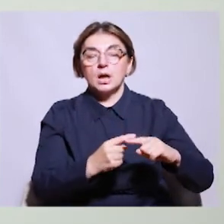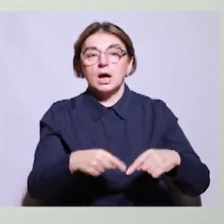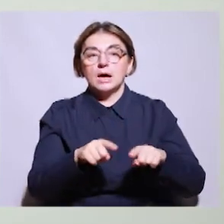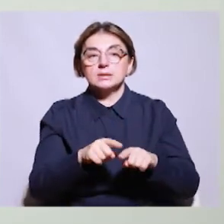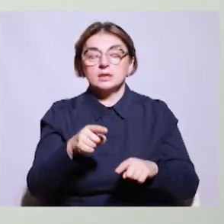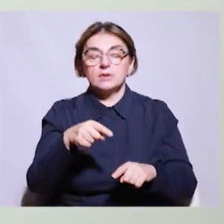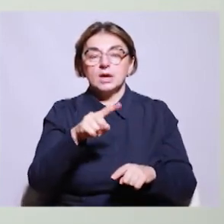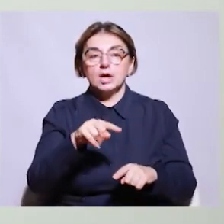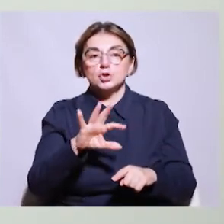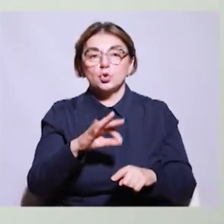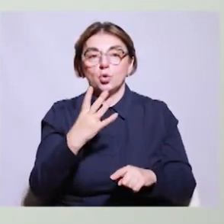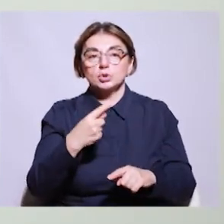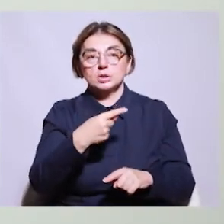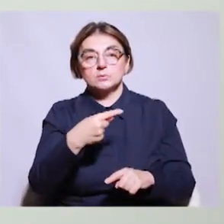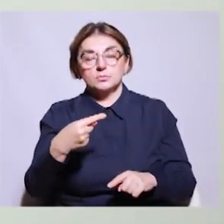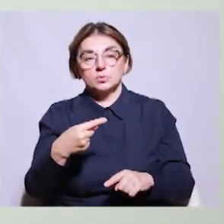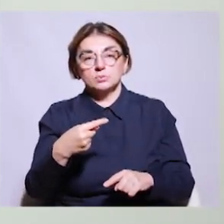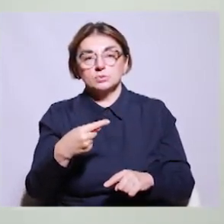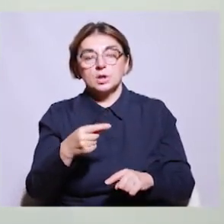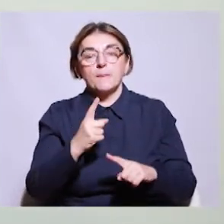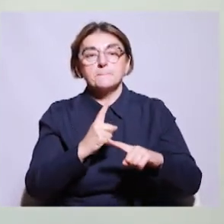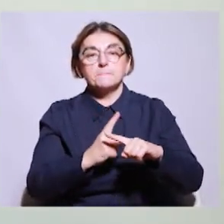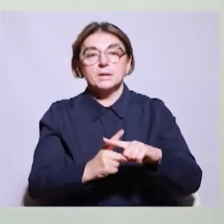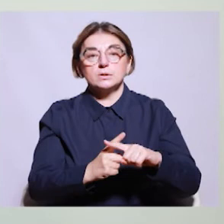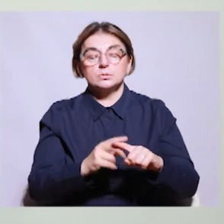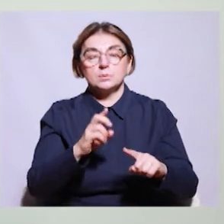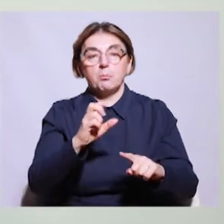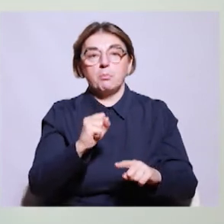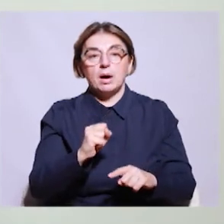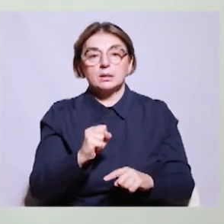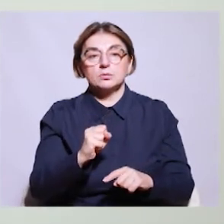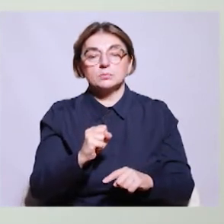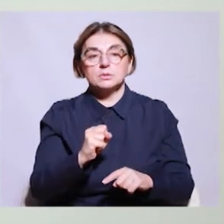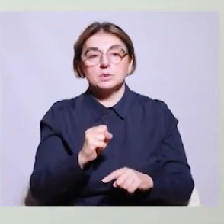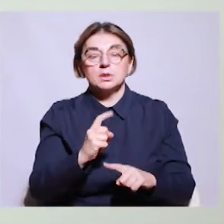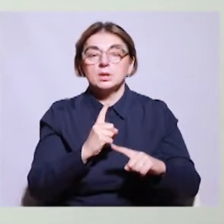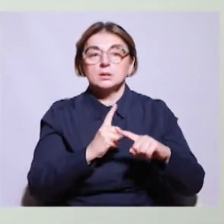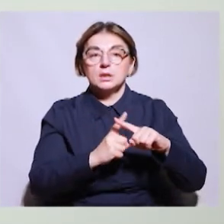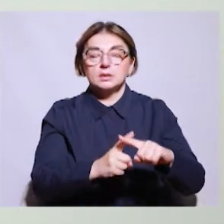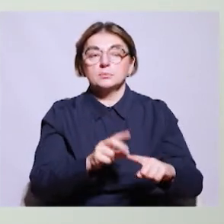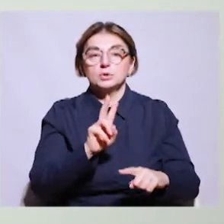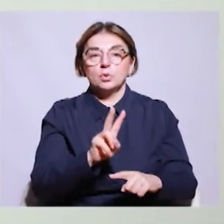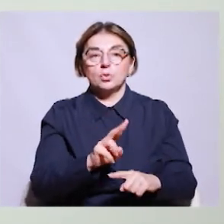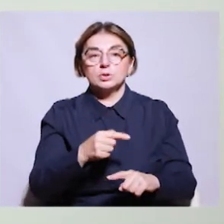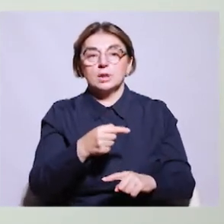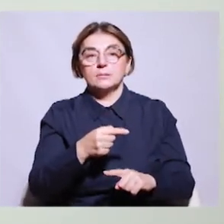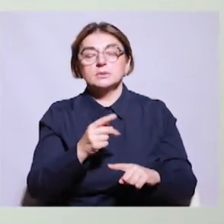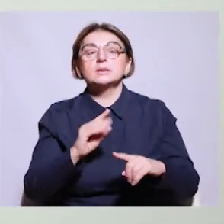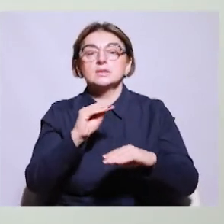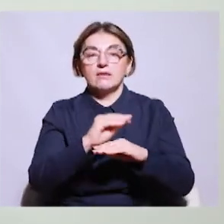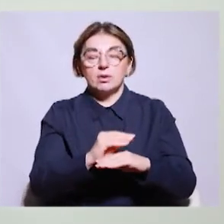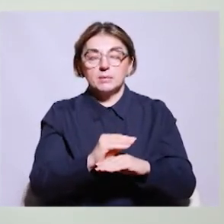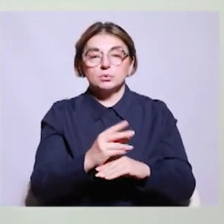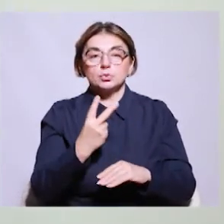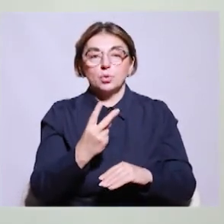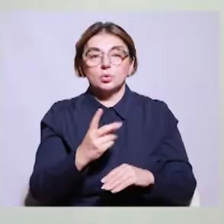სულფატ იონის უარყოფითი პლუს ბარიუმის დადებით იონად და